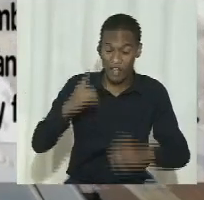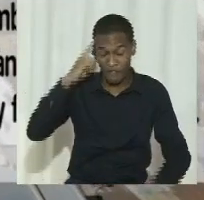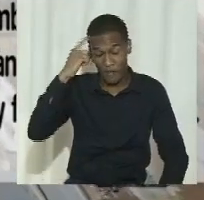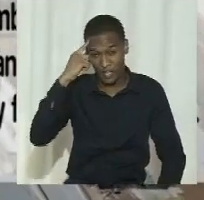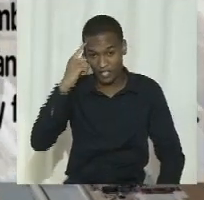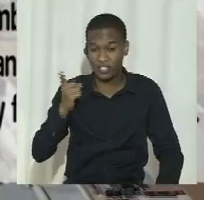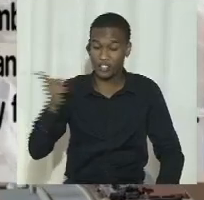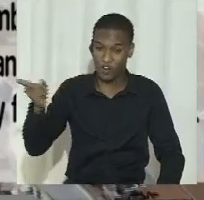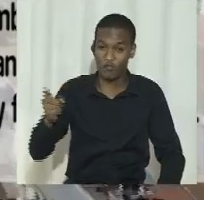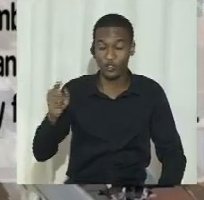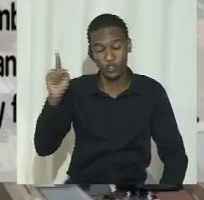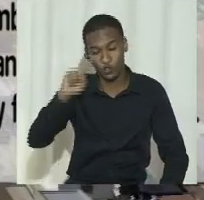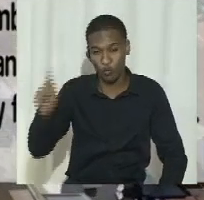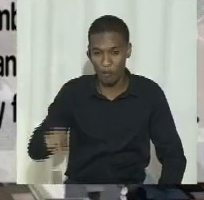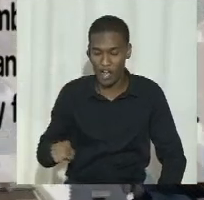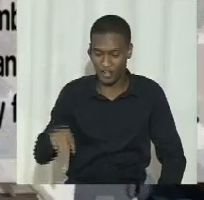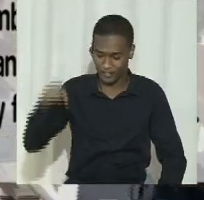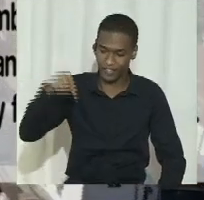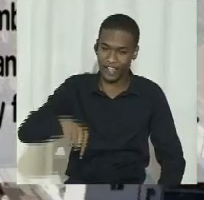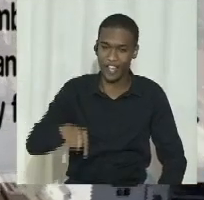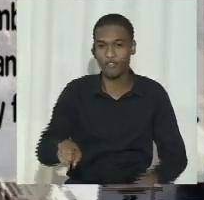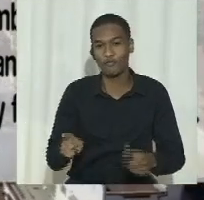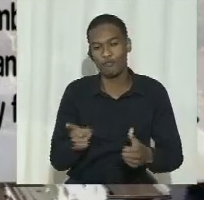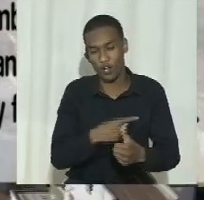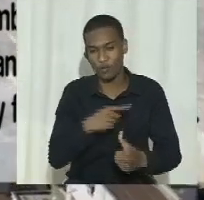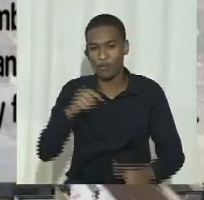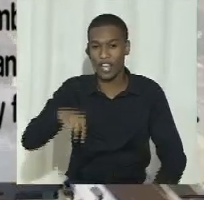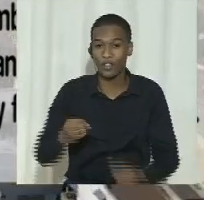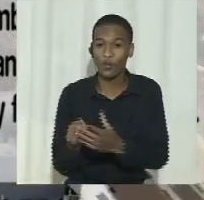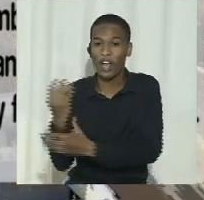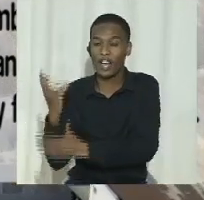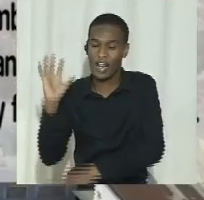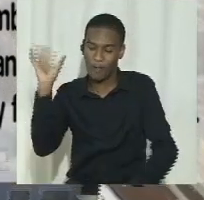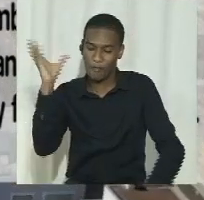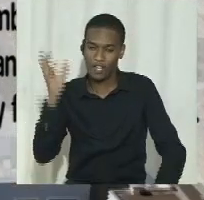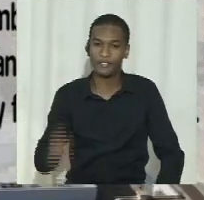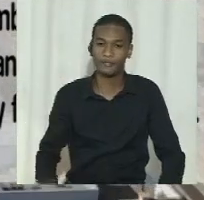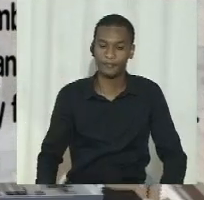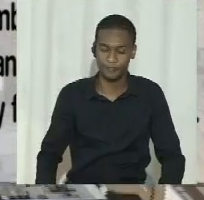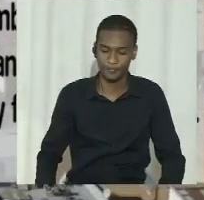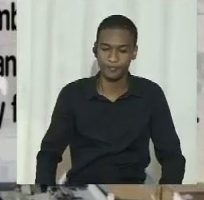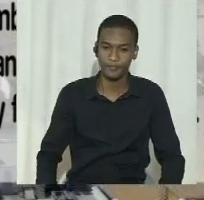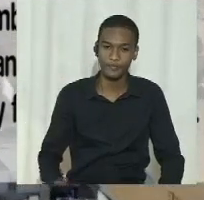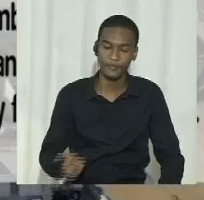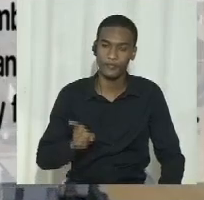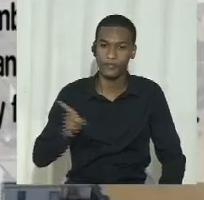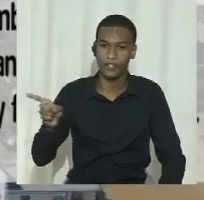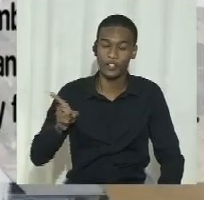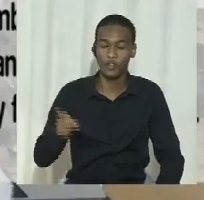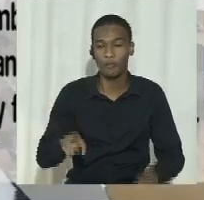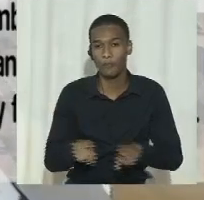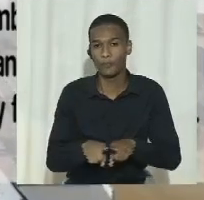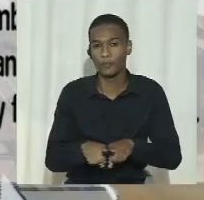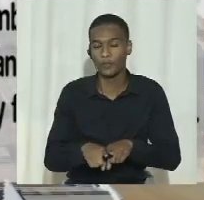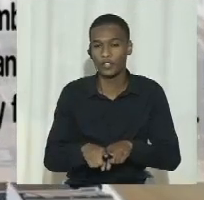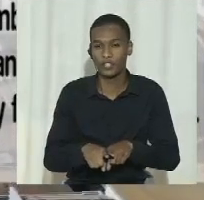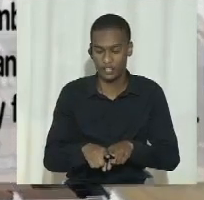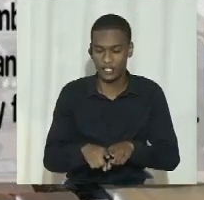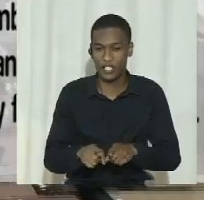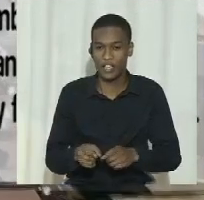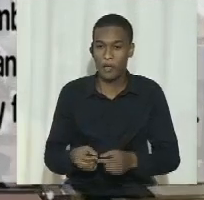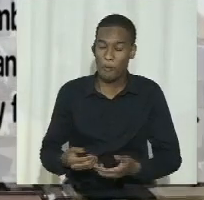Ny eto Analamanga aloha no anombohana azy ary hihitatra any amin'ny faritra avy eo. mba hafana mamatsara pitovana